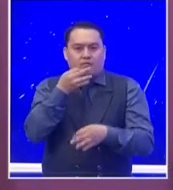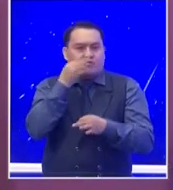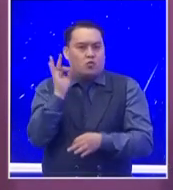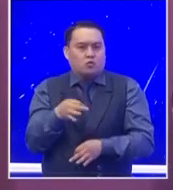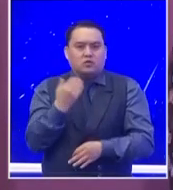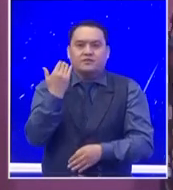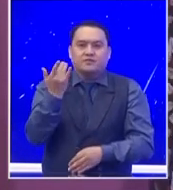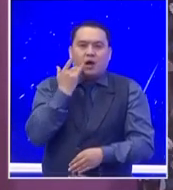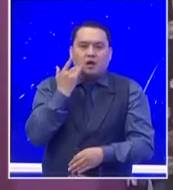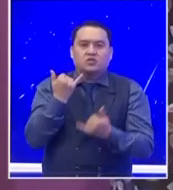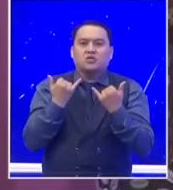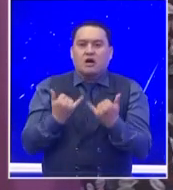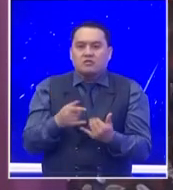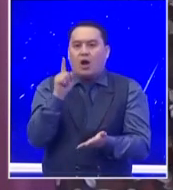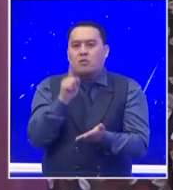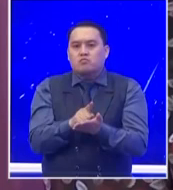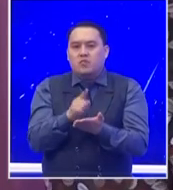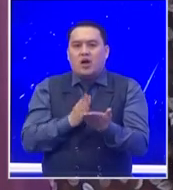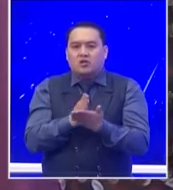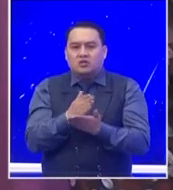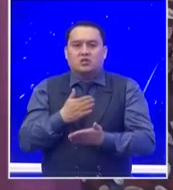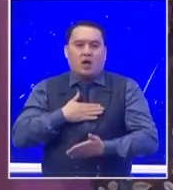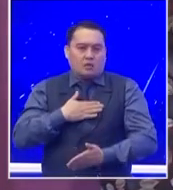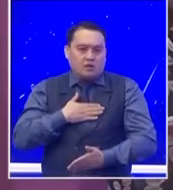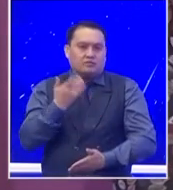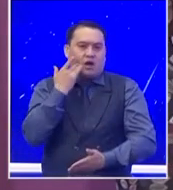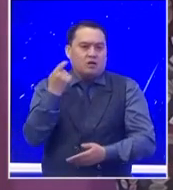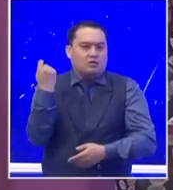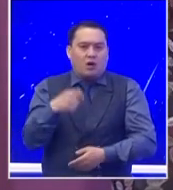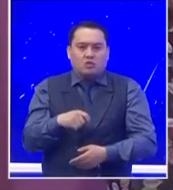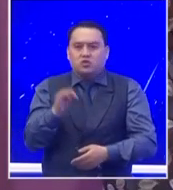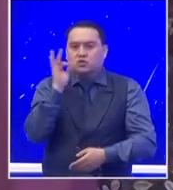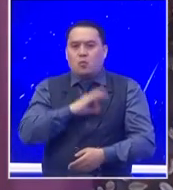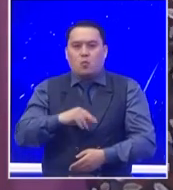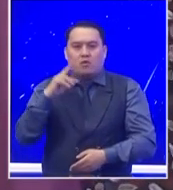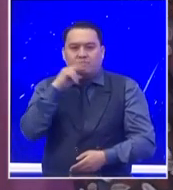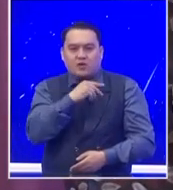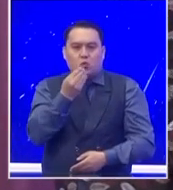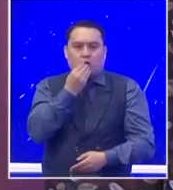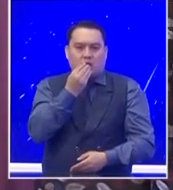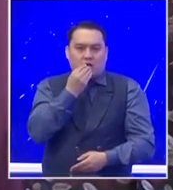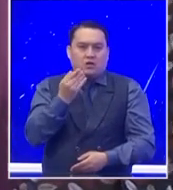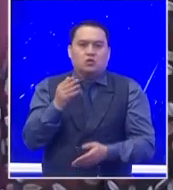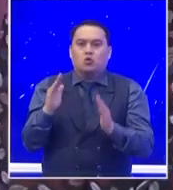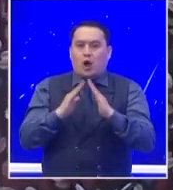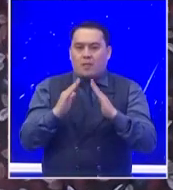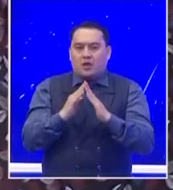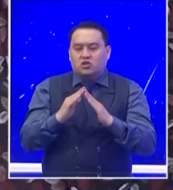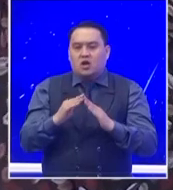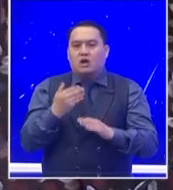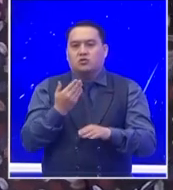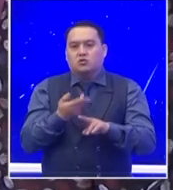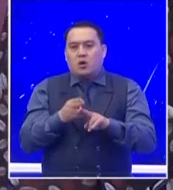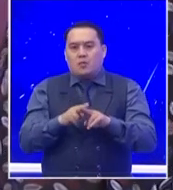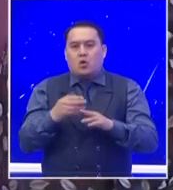вкусно готовила. Сейчас эта обязанность возложена на нас. Она никогда не употребляла вредную еду. Все домашнее. Благодаря